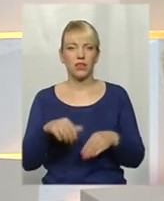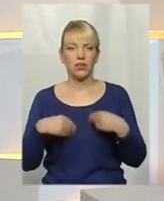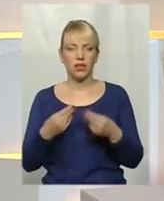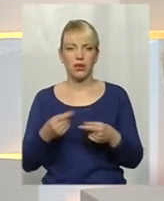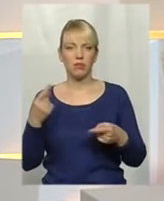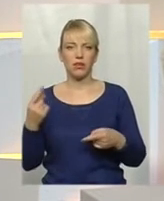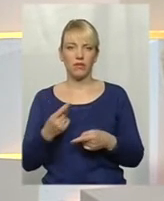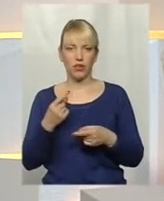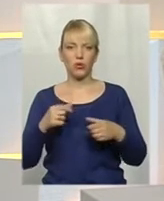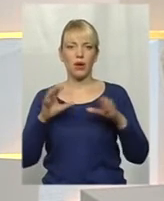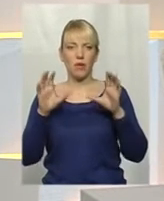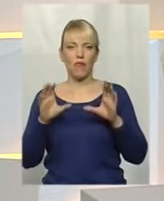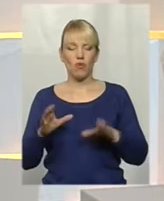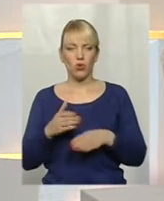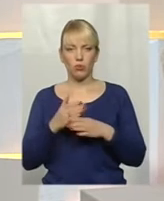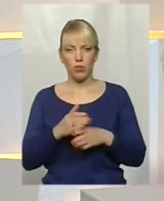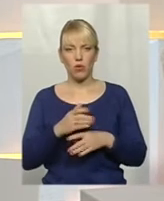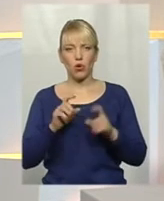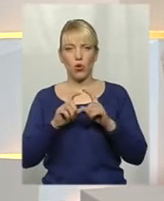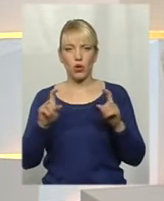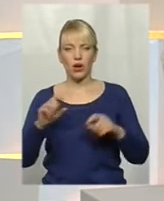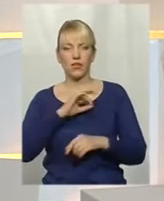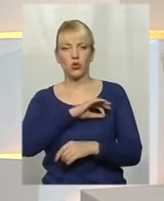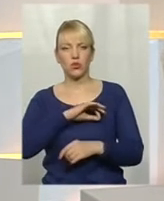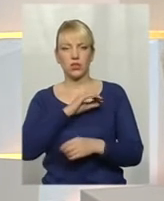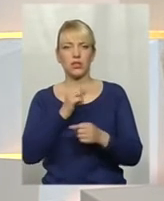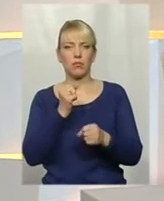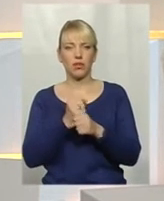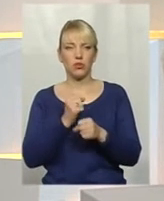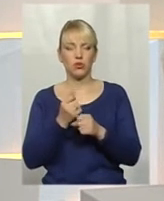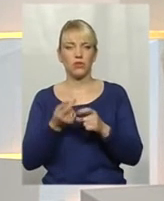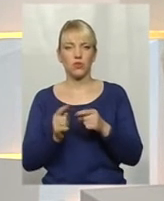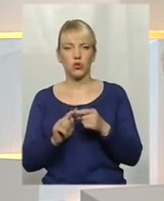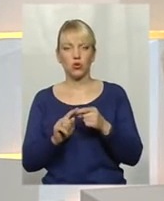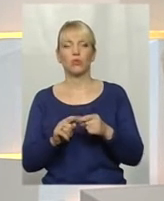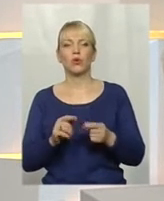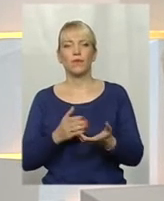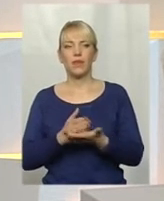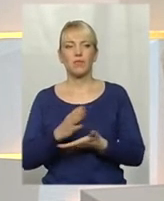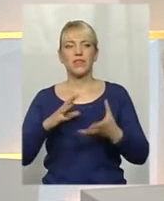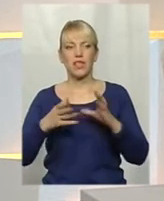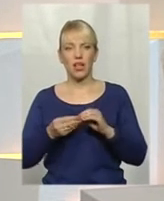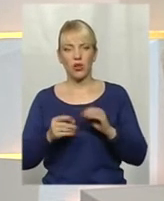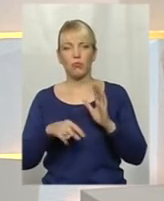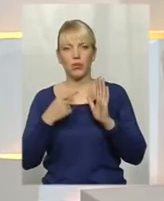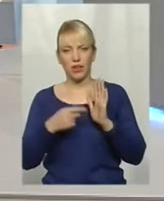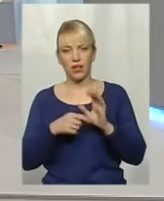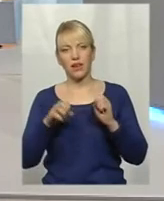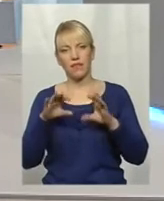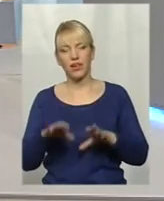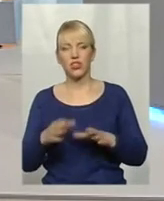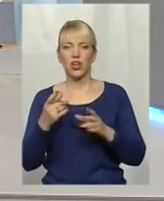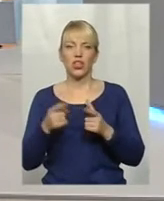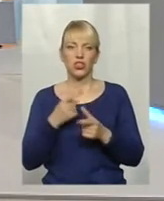первинної правової допомоги. Органи юстиції працюють в цьому напрямку. Загалом, питання вирішене, чи